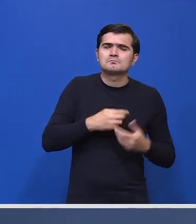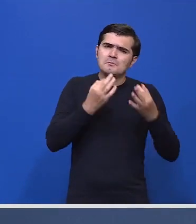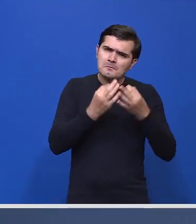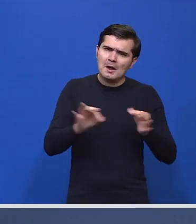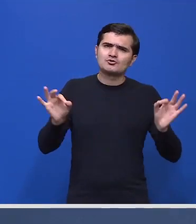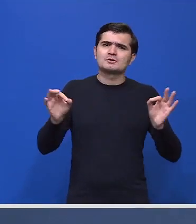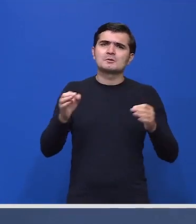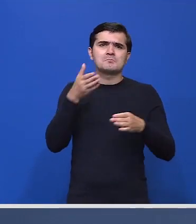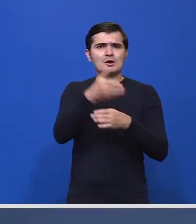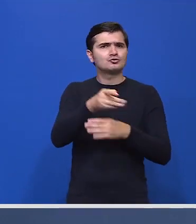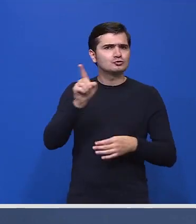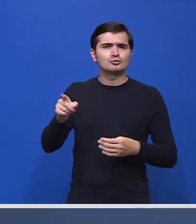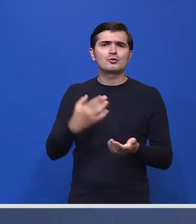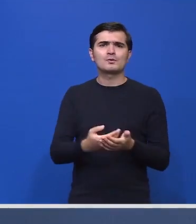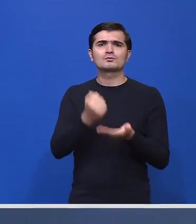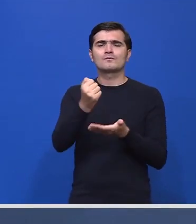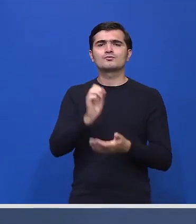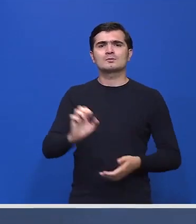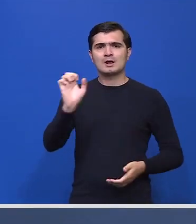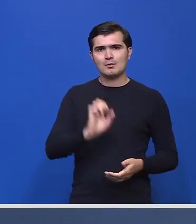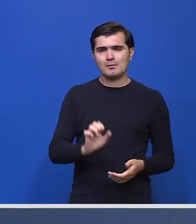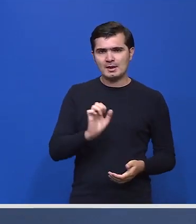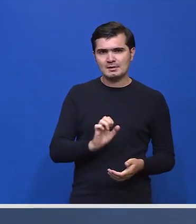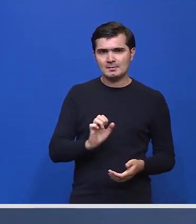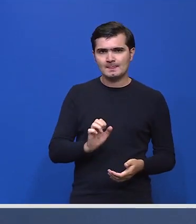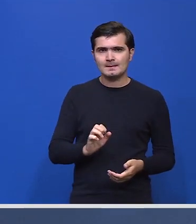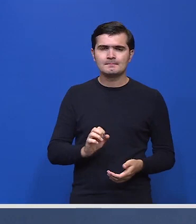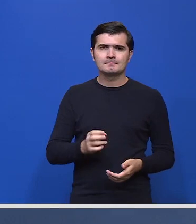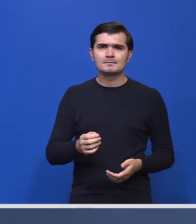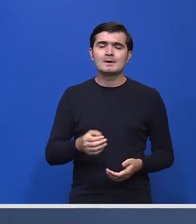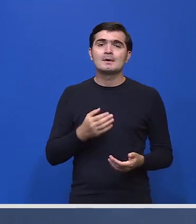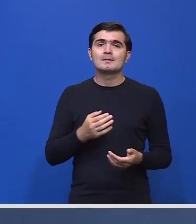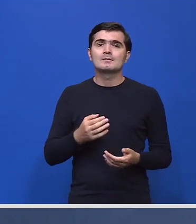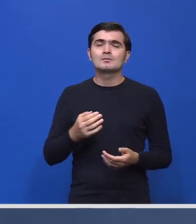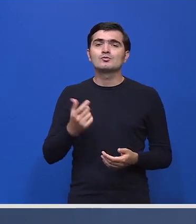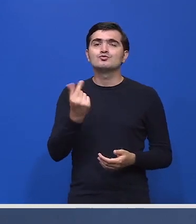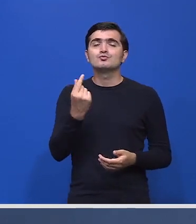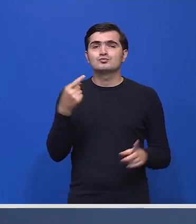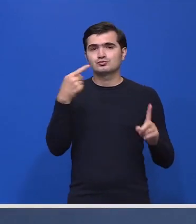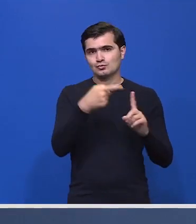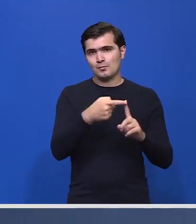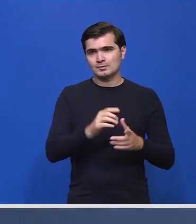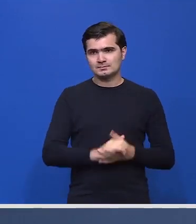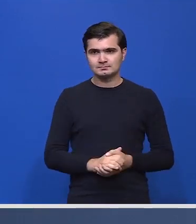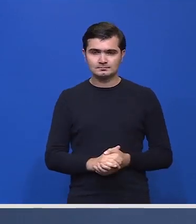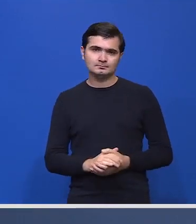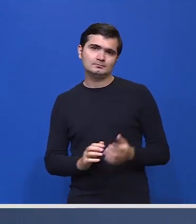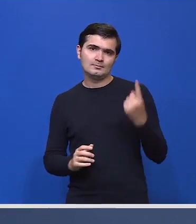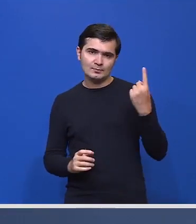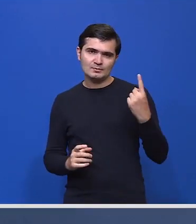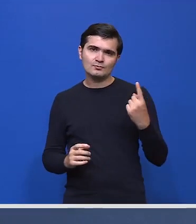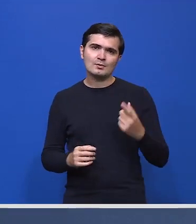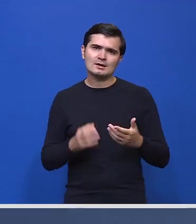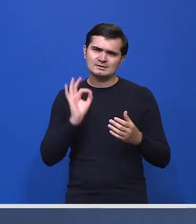facilităm accesul la fondurile europene tocmai cu dublu scop. Pe de o parte să